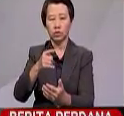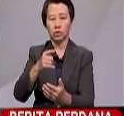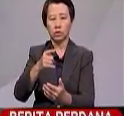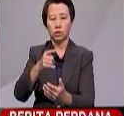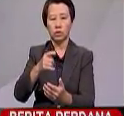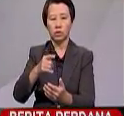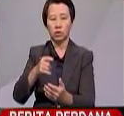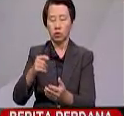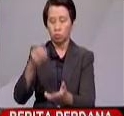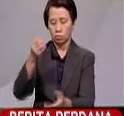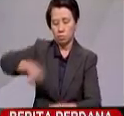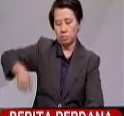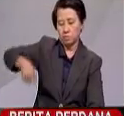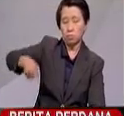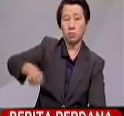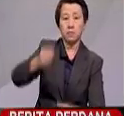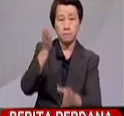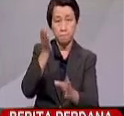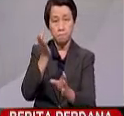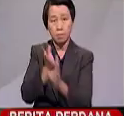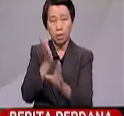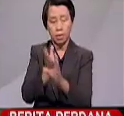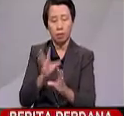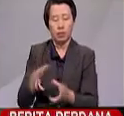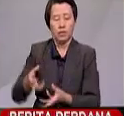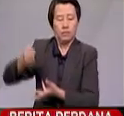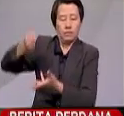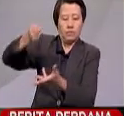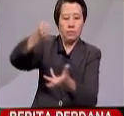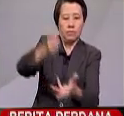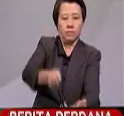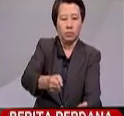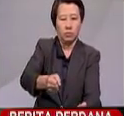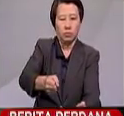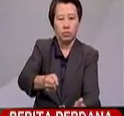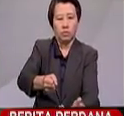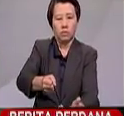memasukkan duit ke dalam bank. So the suspicious mind